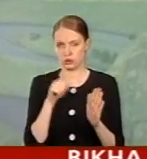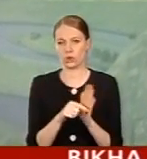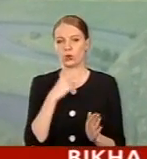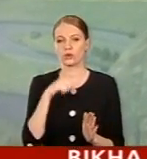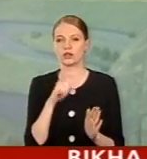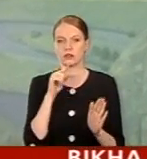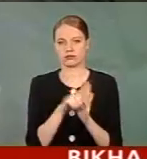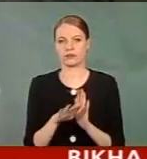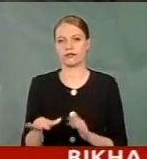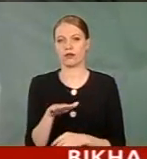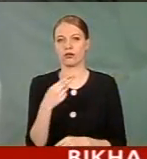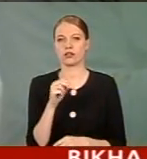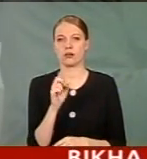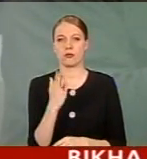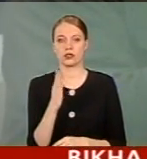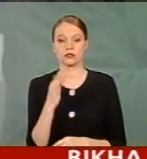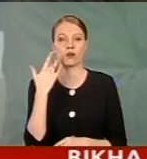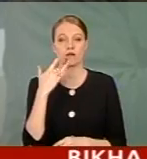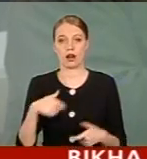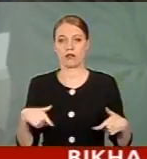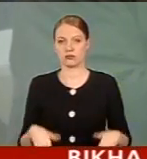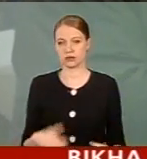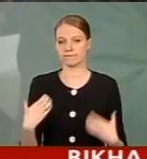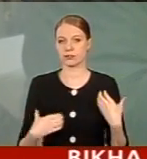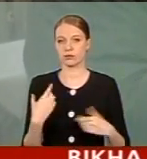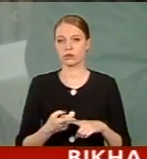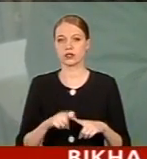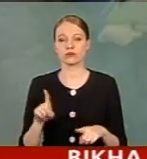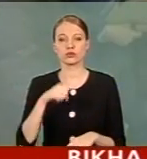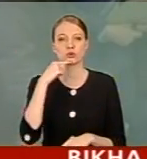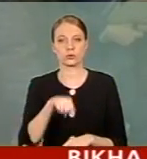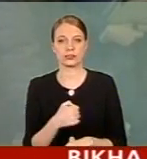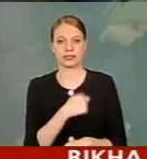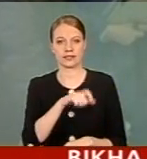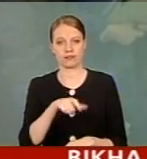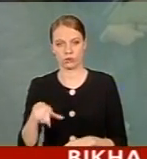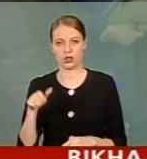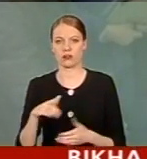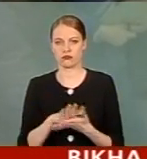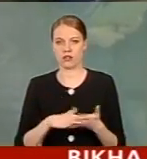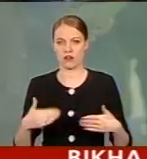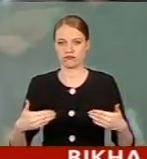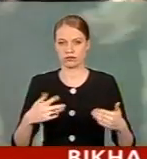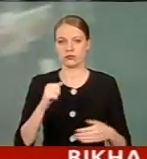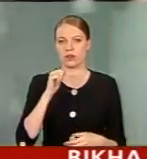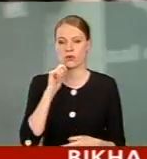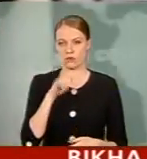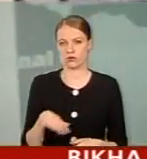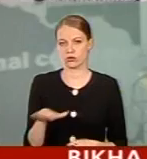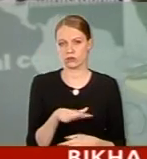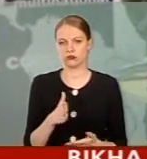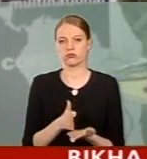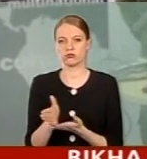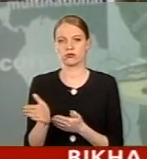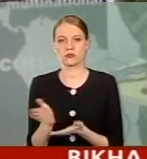районі Дебальцевого. Американський генерал занепокоєний тим, що російські вояки рушають далі на українську територію, зокрема на